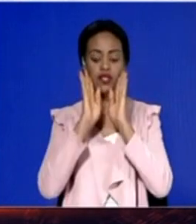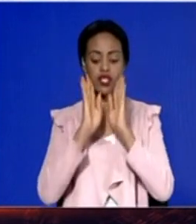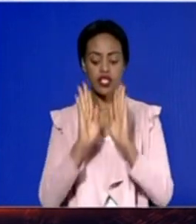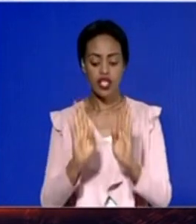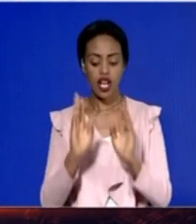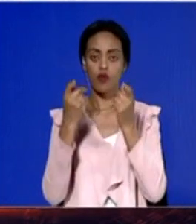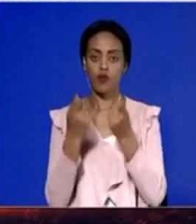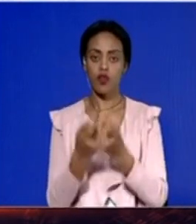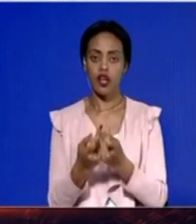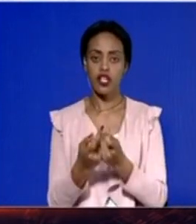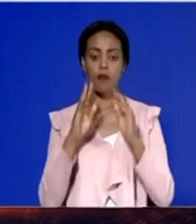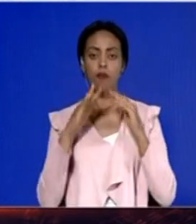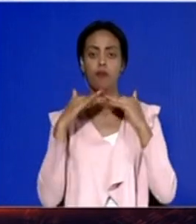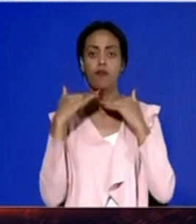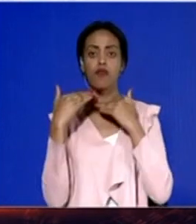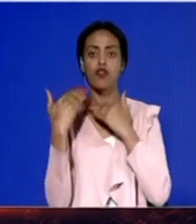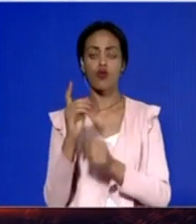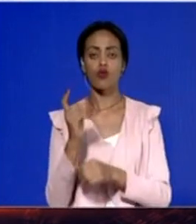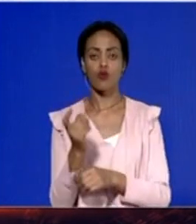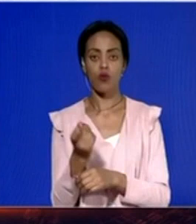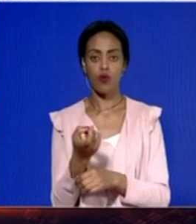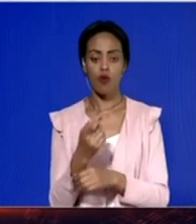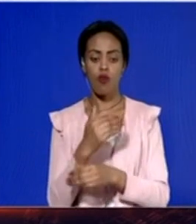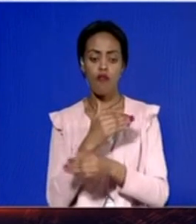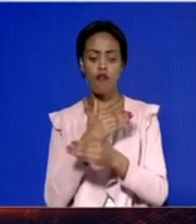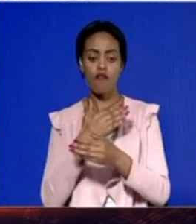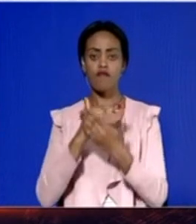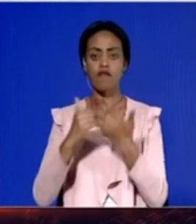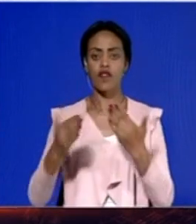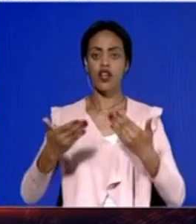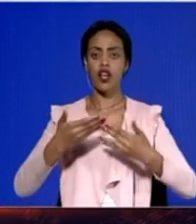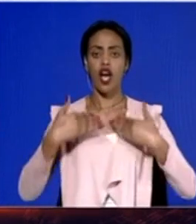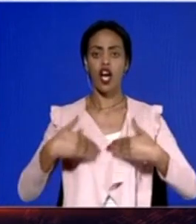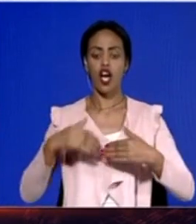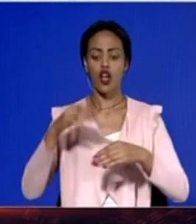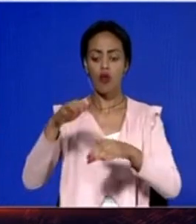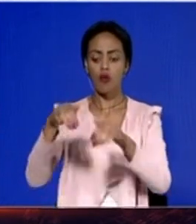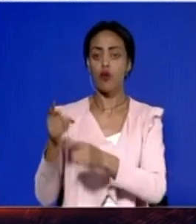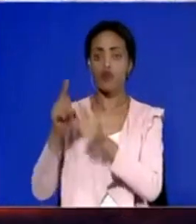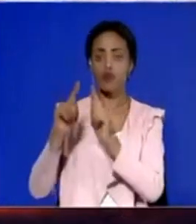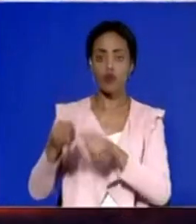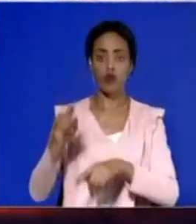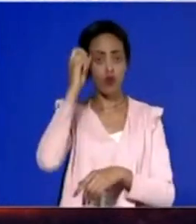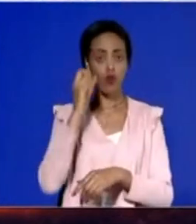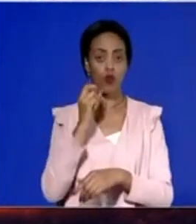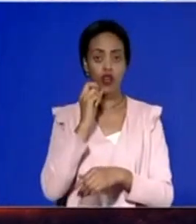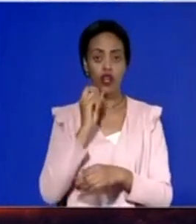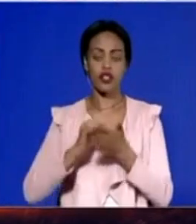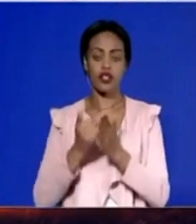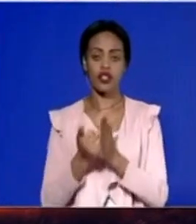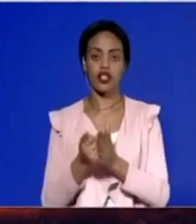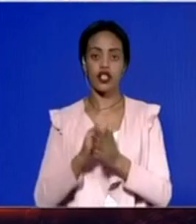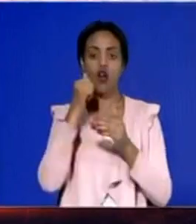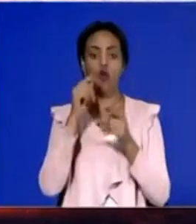ዲሞክራሲ መስዋዕቲ ዝኾኑ ፍርቂ ኣካሎም ቀቢሮም ዝመፁ ወለድና መላምል ደቀን ዝኸፈላ